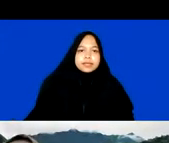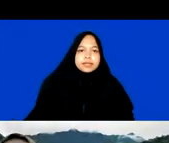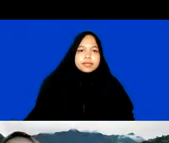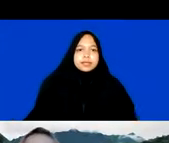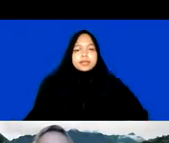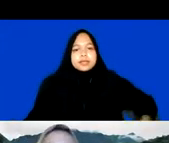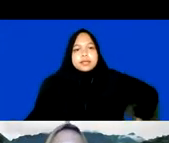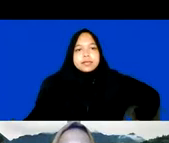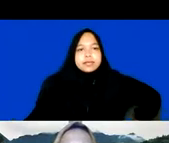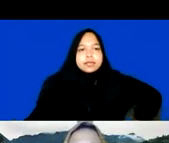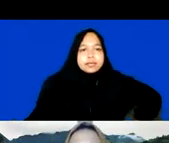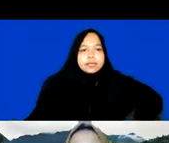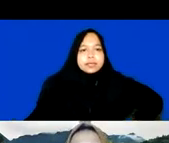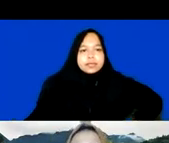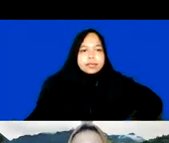Kemudian,